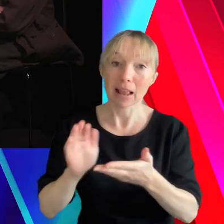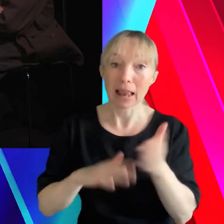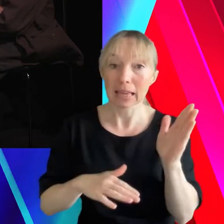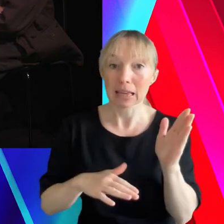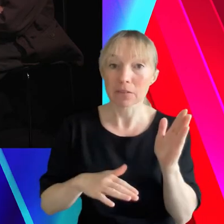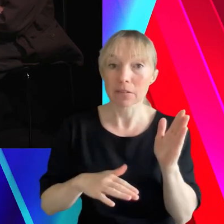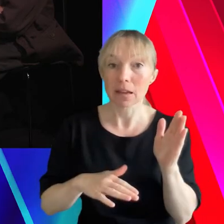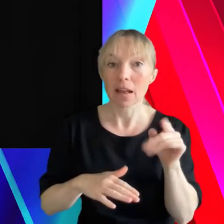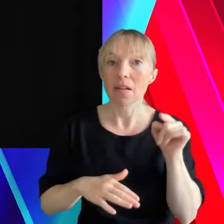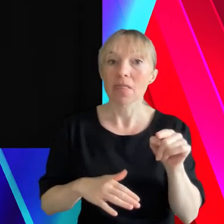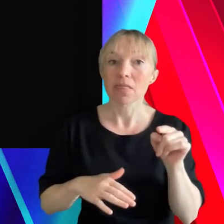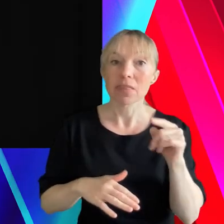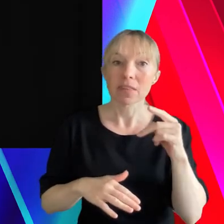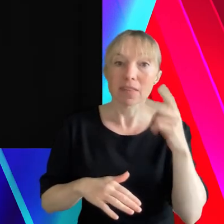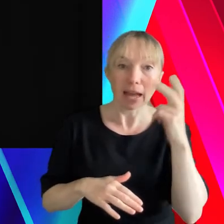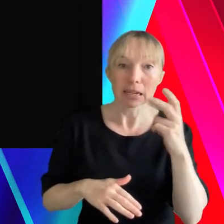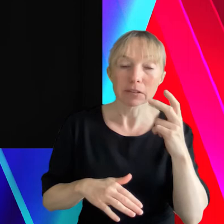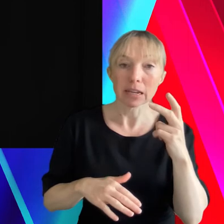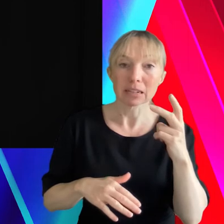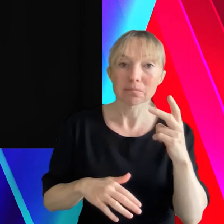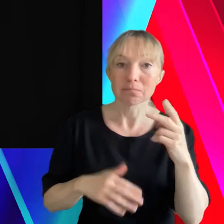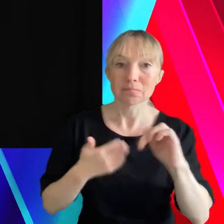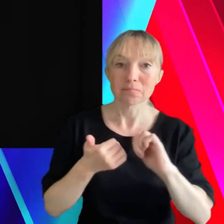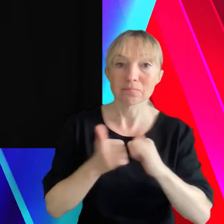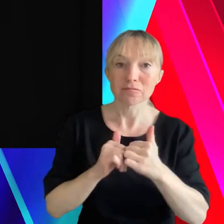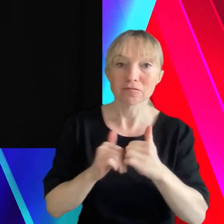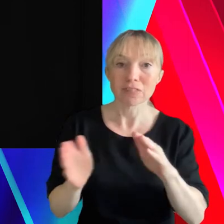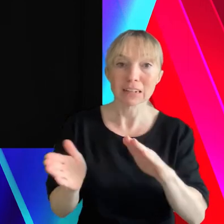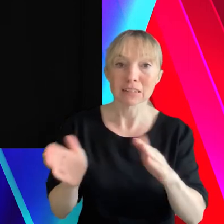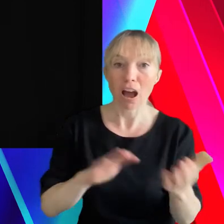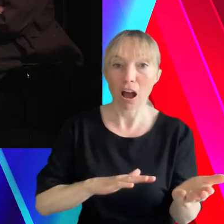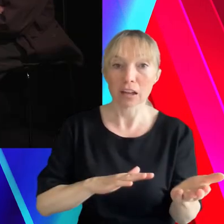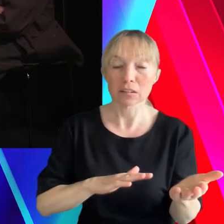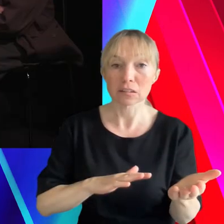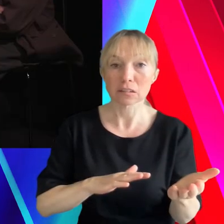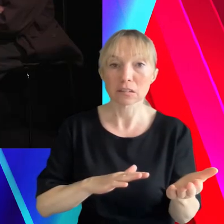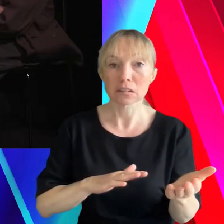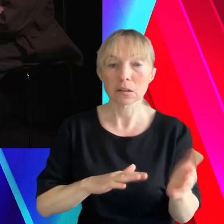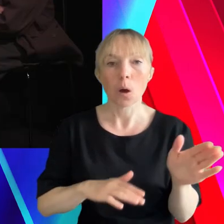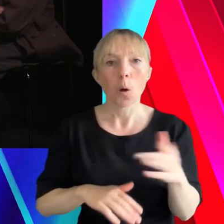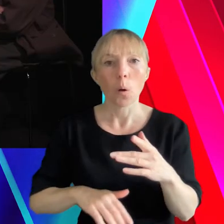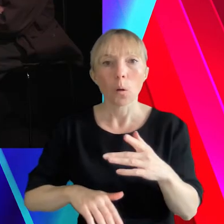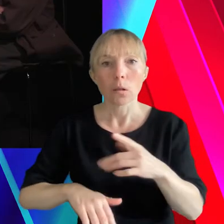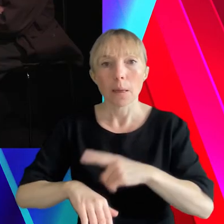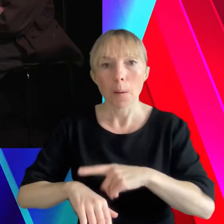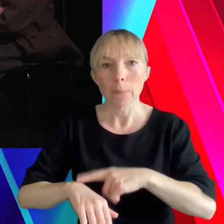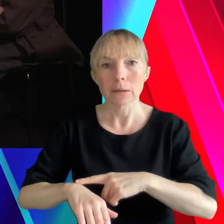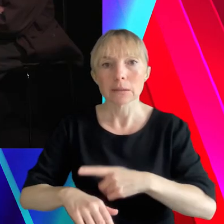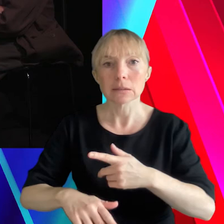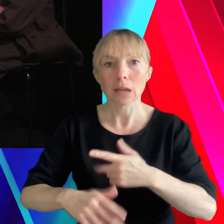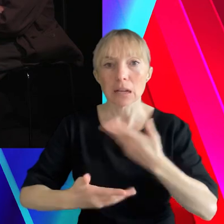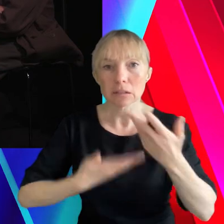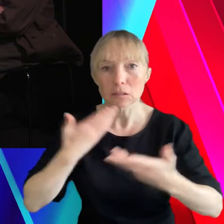night all of a sudden he dies. تمام این صحنه‌ای که من تعریف کردم یه شکل دیگه میشه معناش. All of these moments that I was